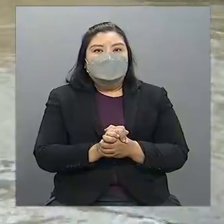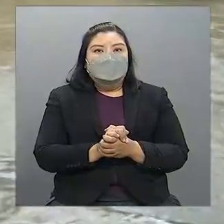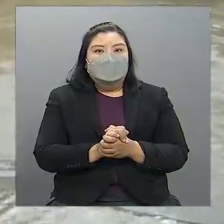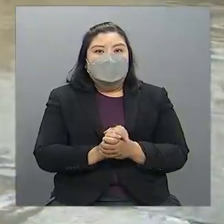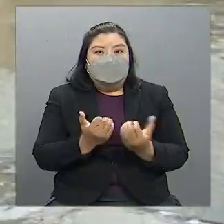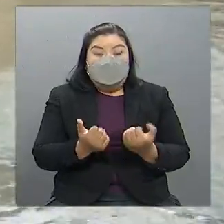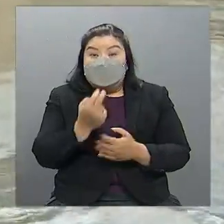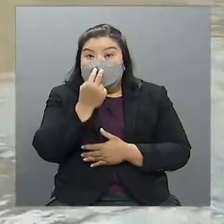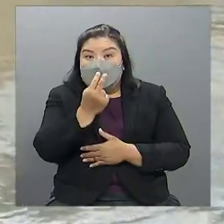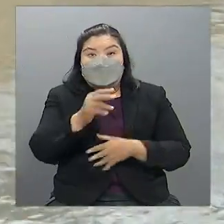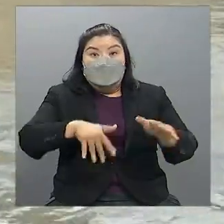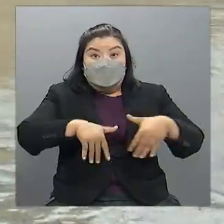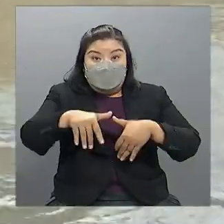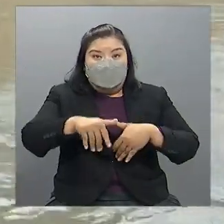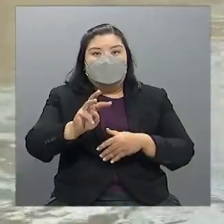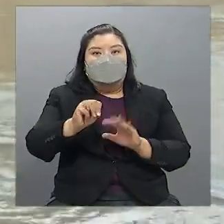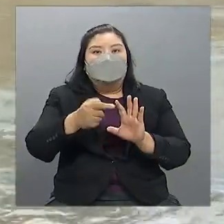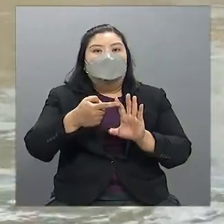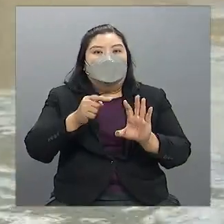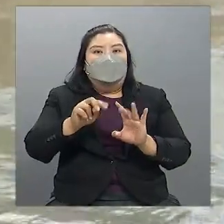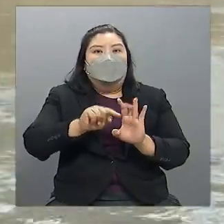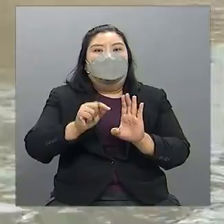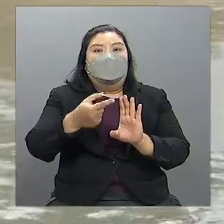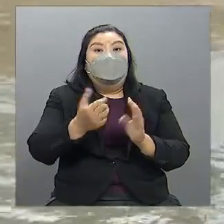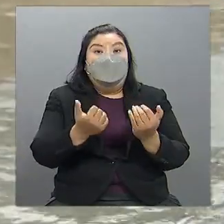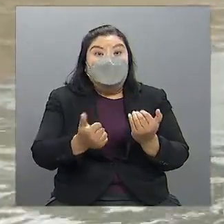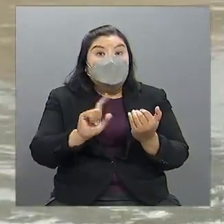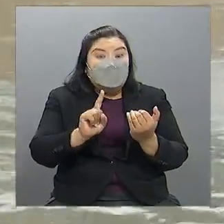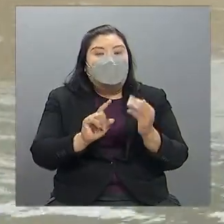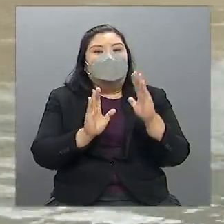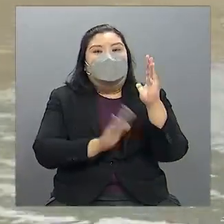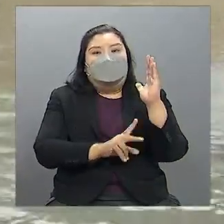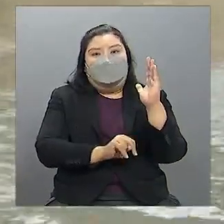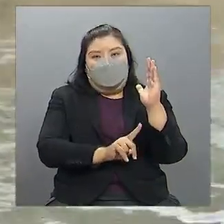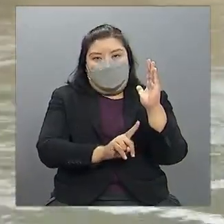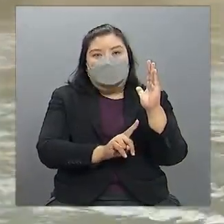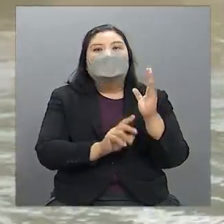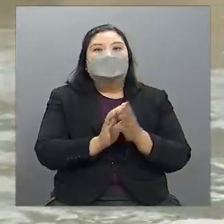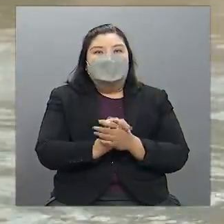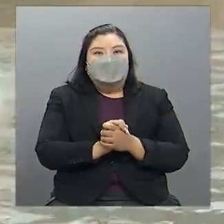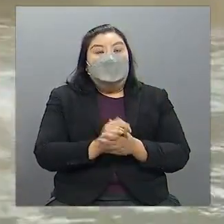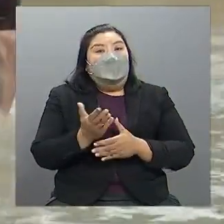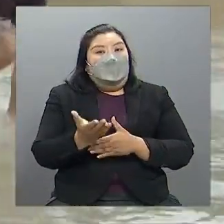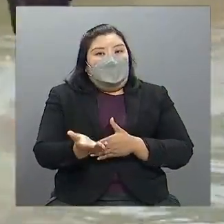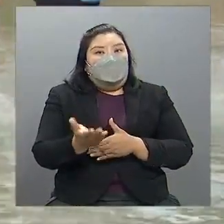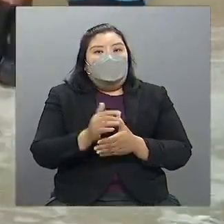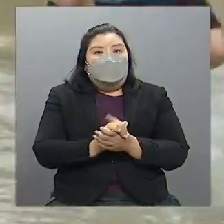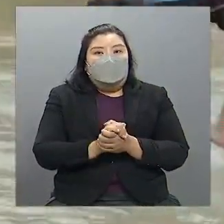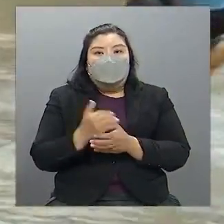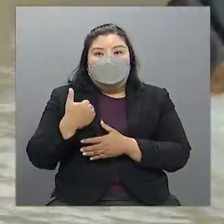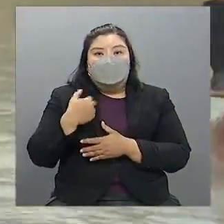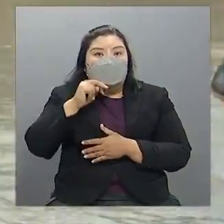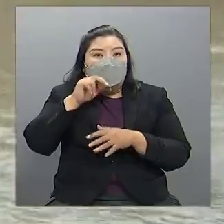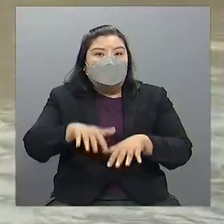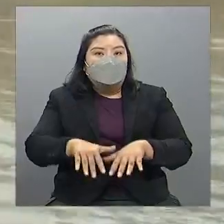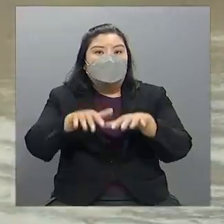ม่วงตลอดค่ะในตำบลนาสารอำเภอพระพรหมจังหวัดนครศรีธรรมราชค่ะที่นี่เองก็จะเห็นว่ายังคงมีระดับน้ำท่วมอยู่ค่ะแต่ว่